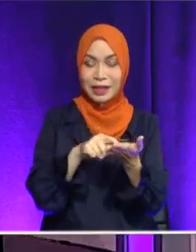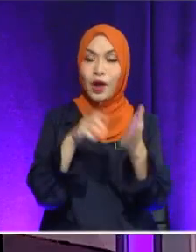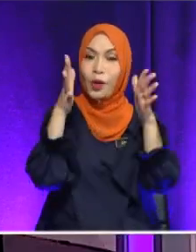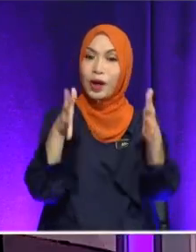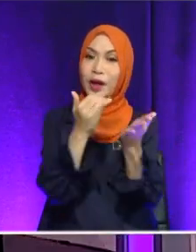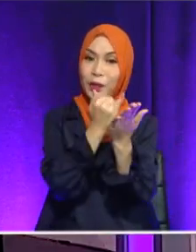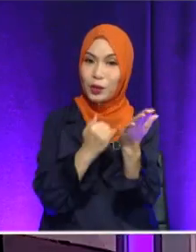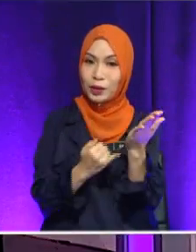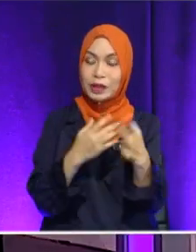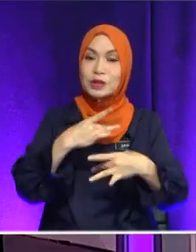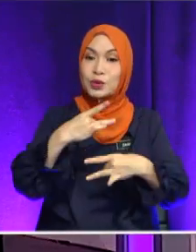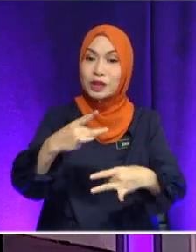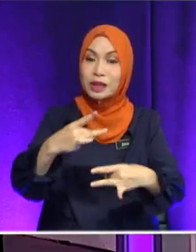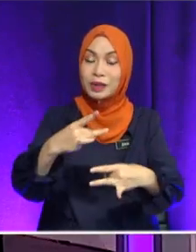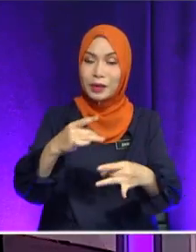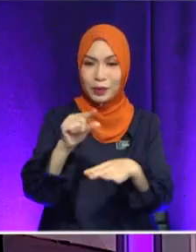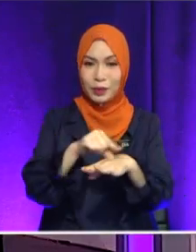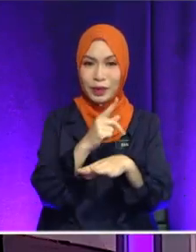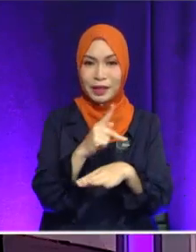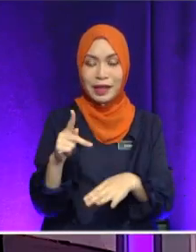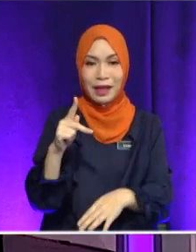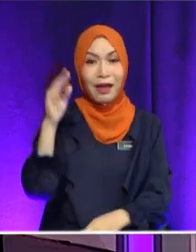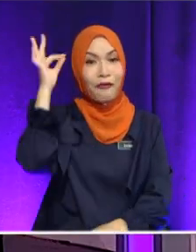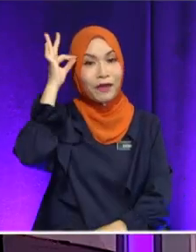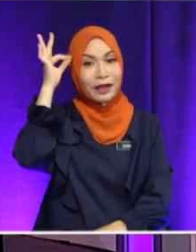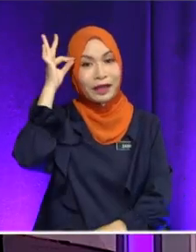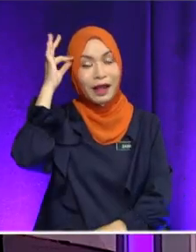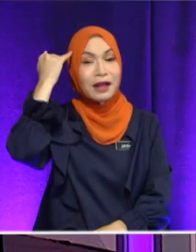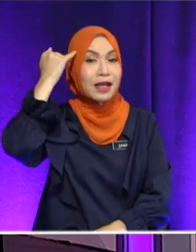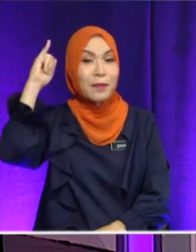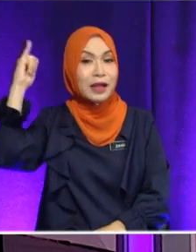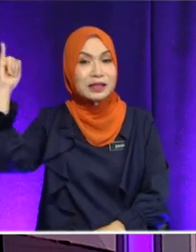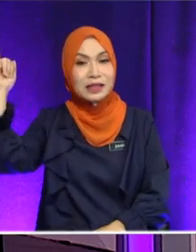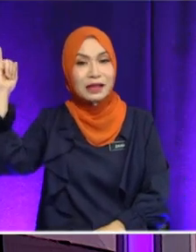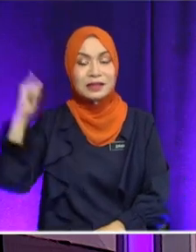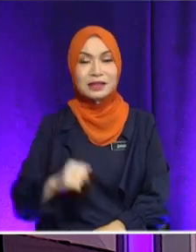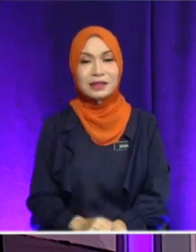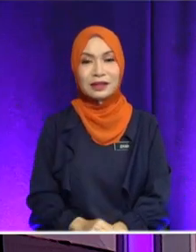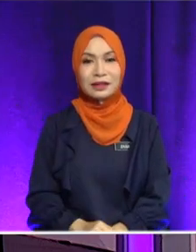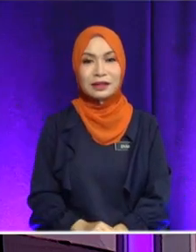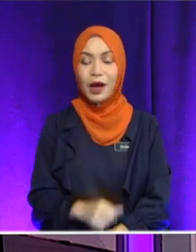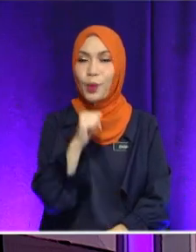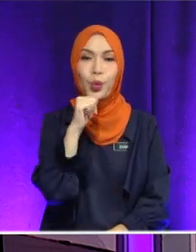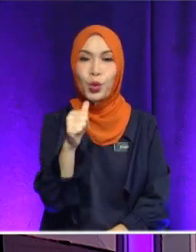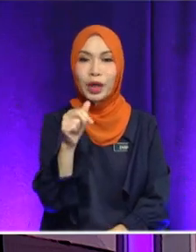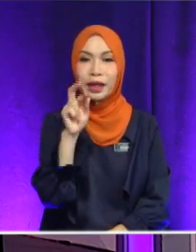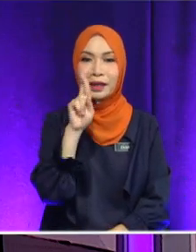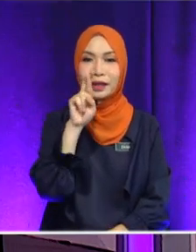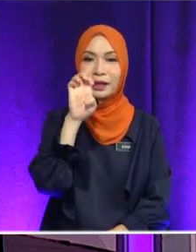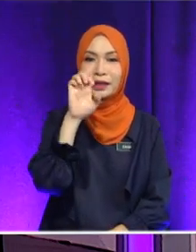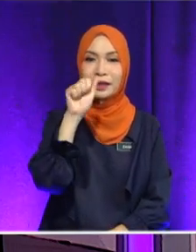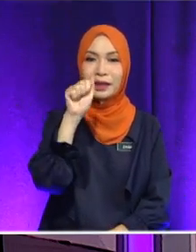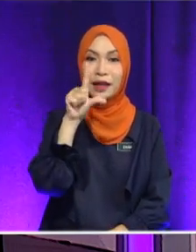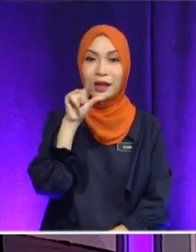eee imajinasi maksudnya dilukis itu benar kayak imajinasi bukannya lukisan realis di sini dia menolak lukisan